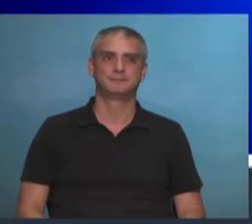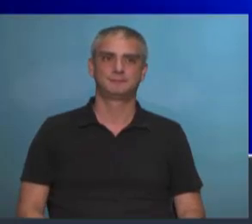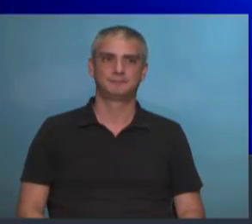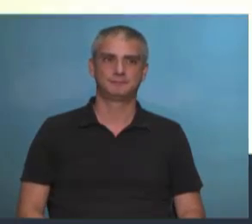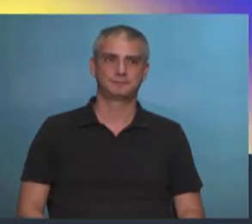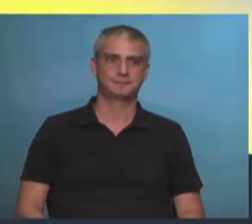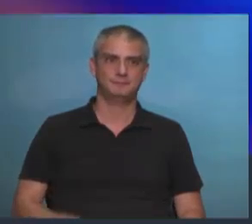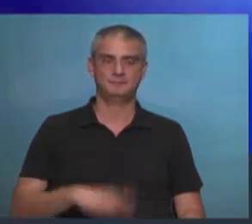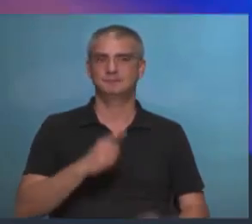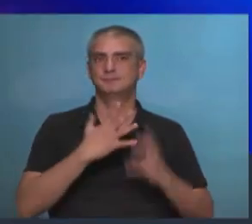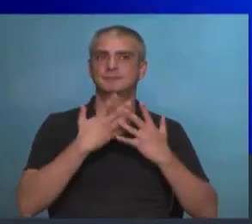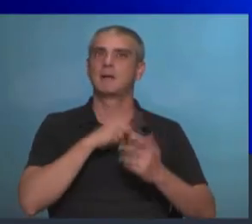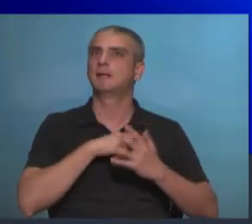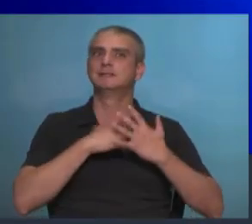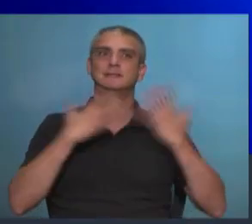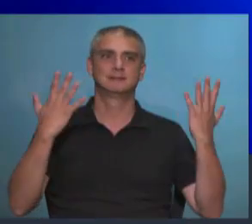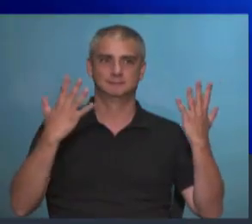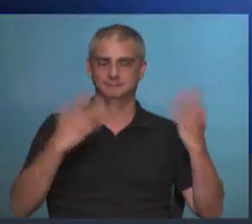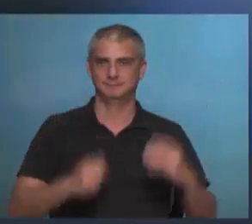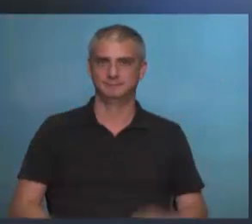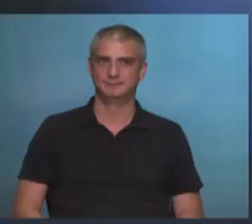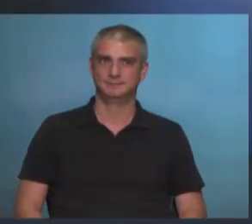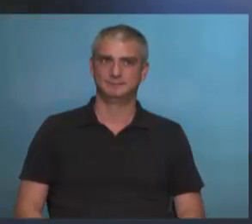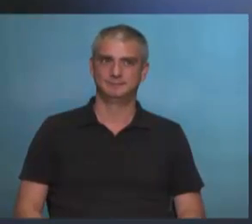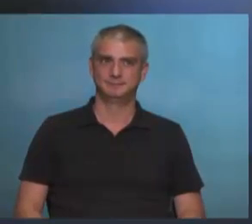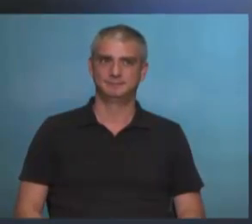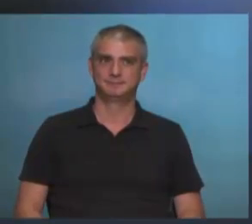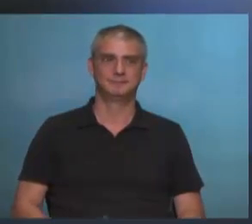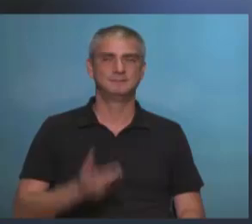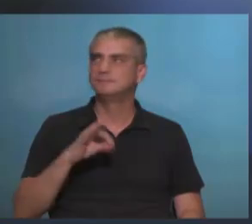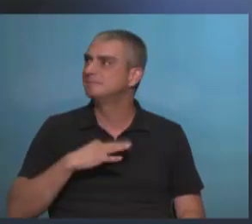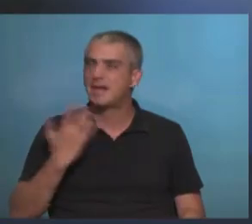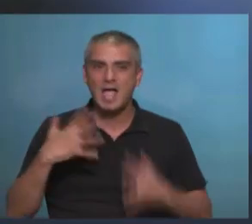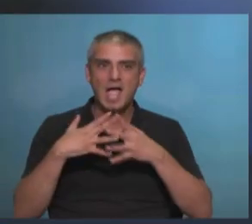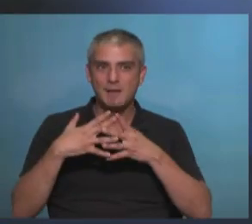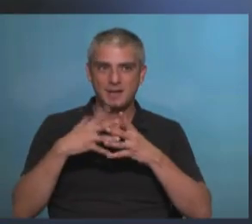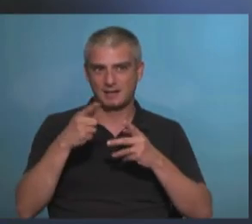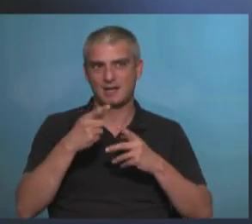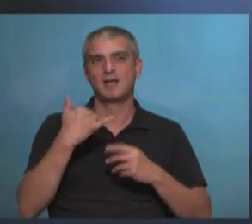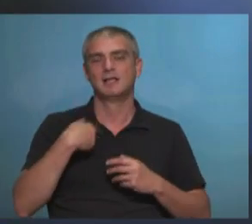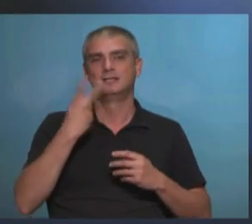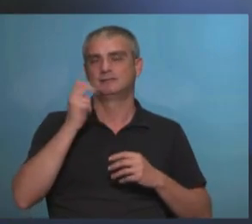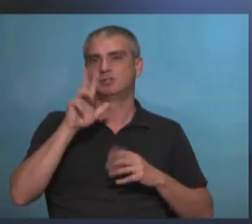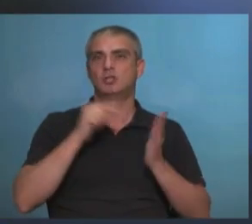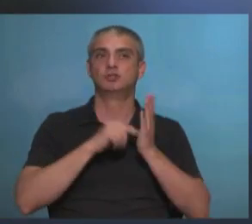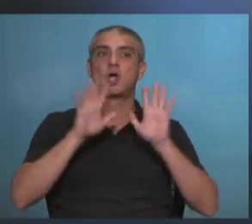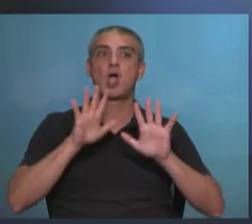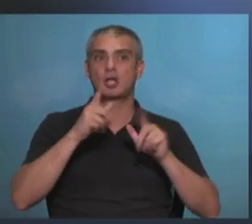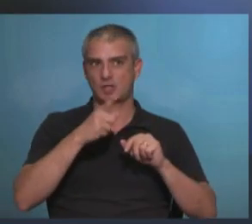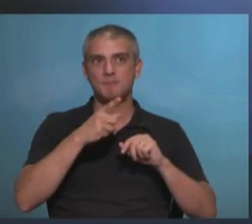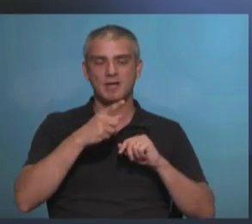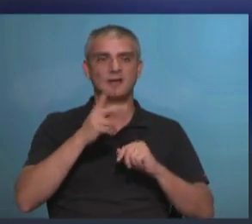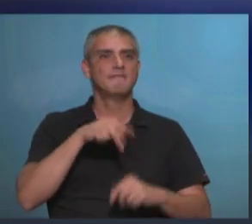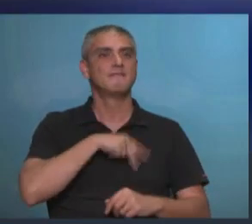across America with Mega Jackpots. It's Mega Millions. What's up, America? I'm John Crotus. Tuesday, October 23rd, and tonight's Mega Millions jackpot